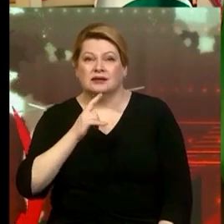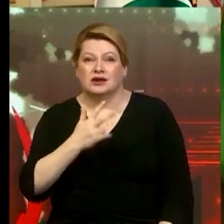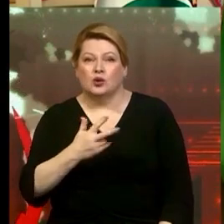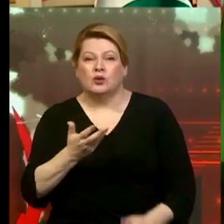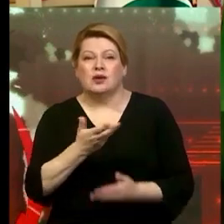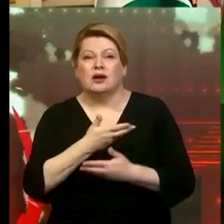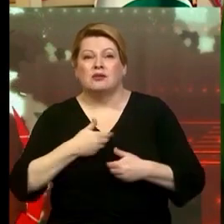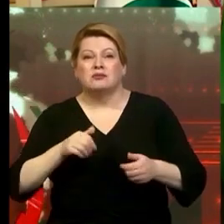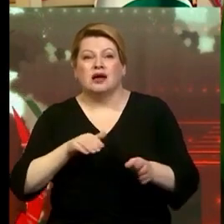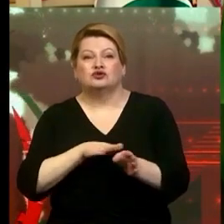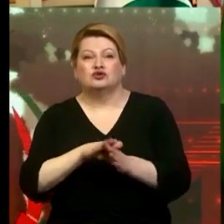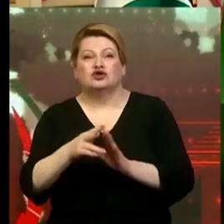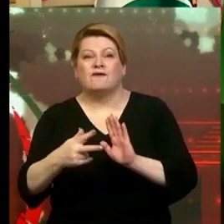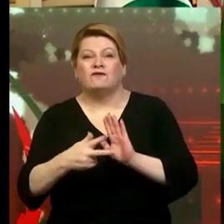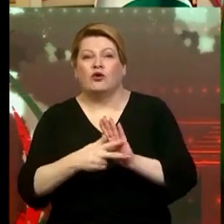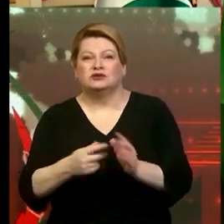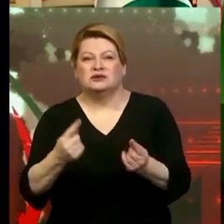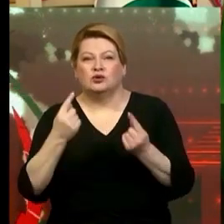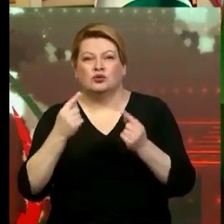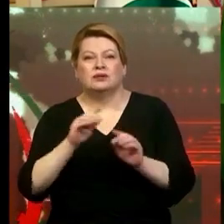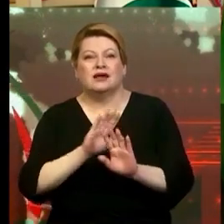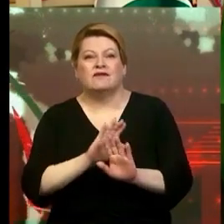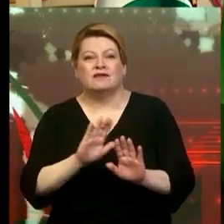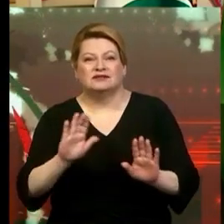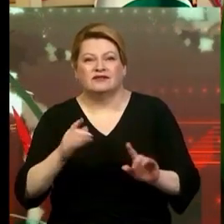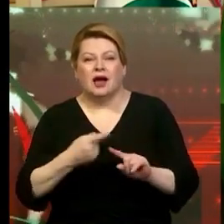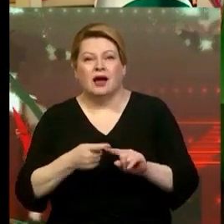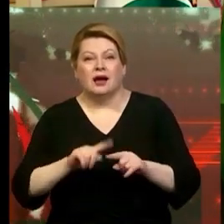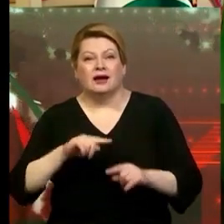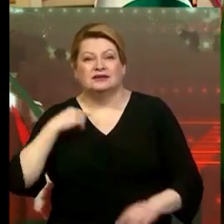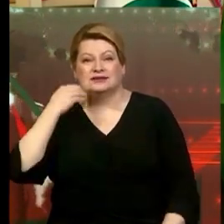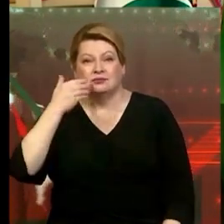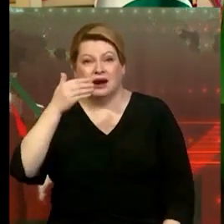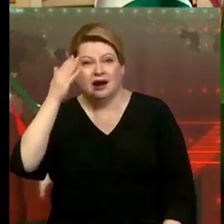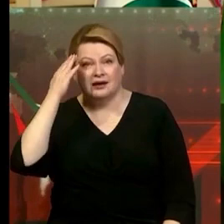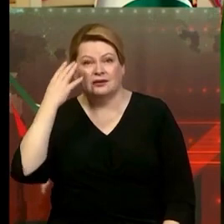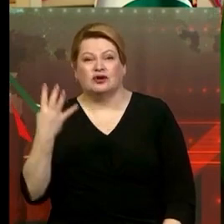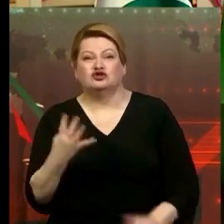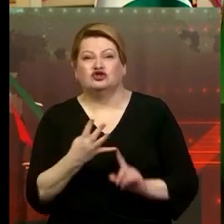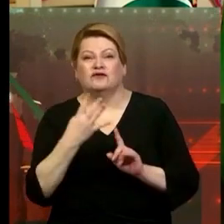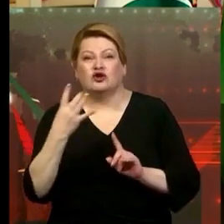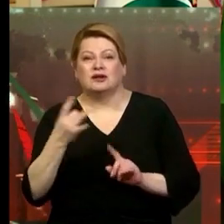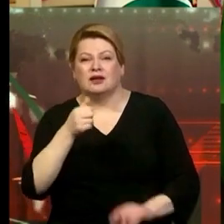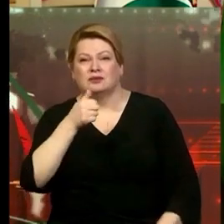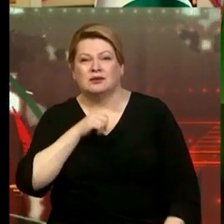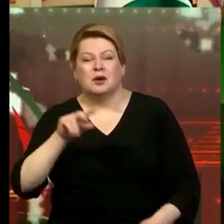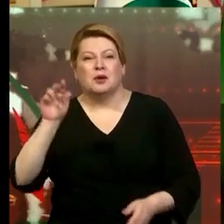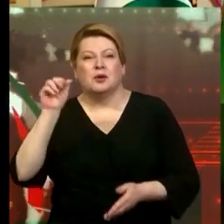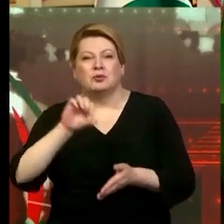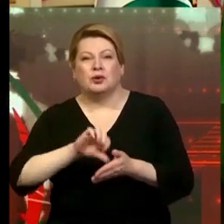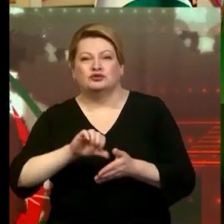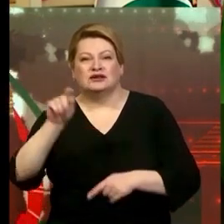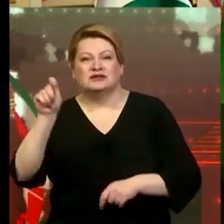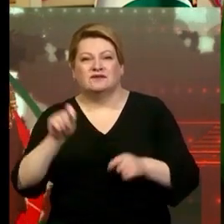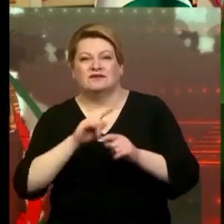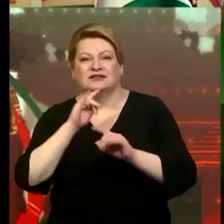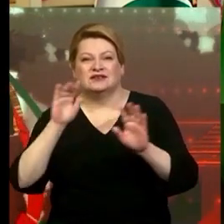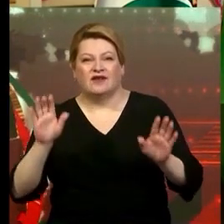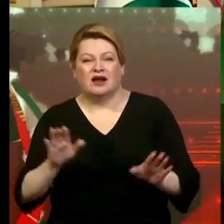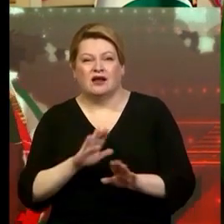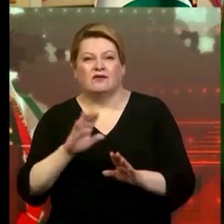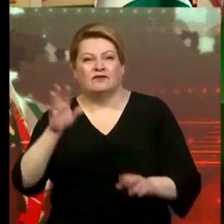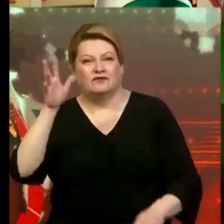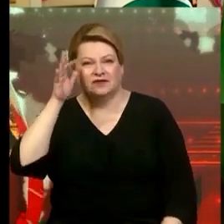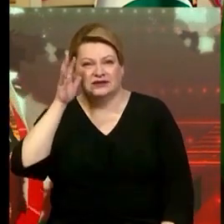мы осуществили 8 крупных выставок. Этим летом в 4-й раз планируем поучаствовать в фестивале «Славянский базар»